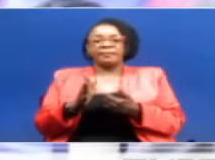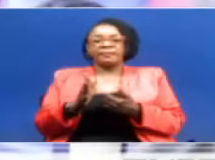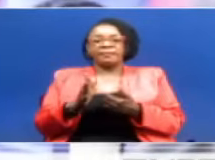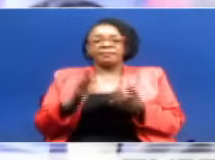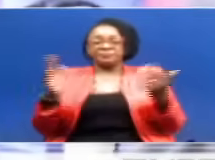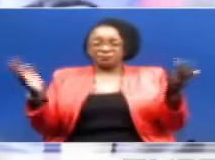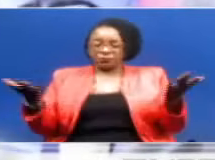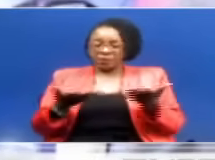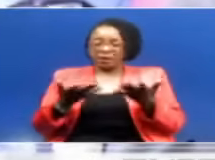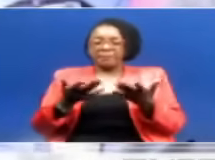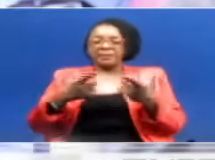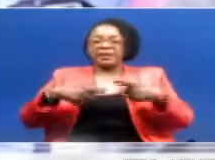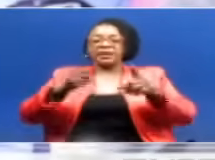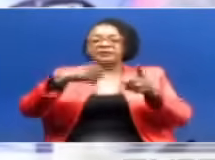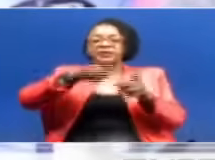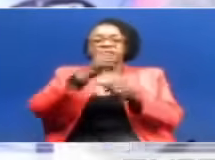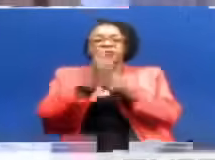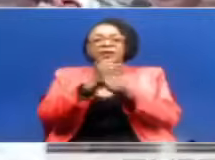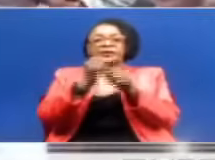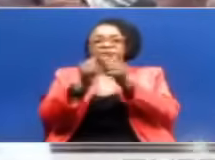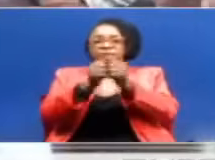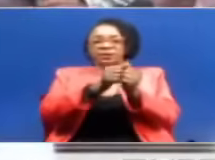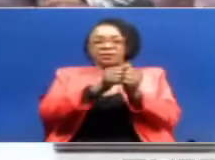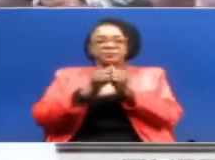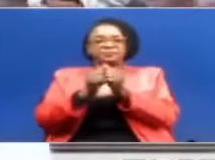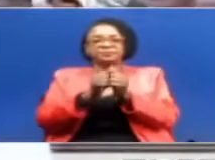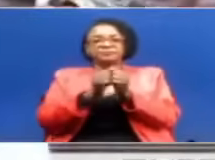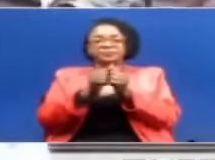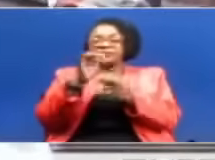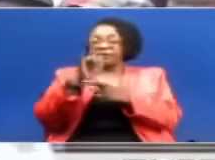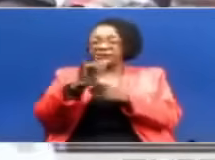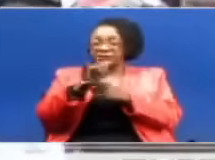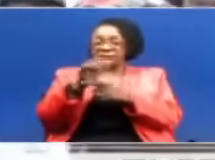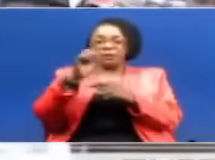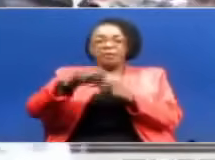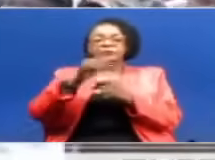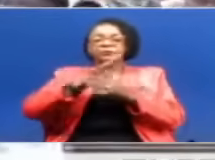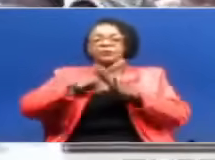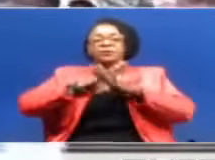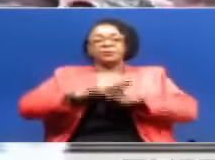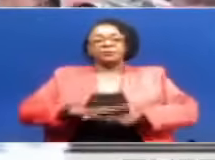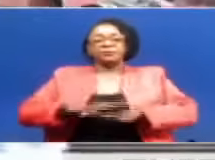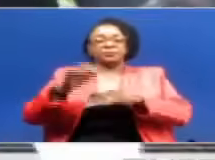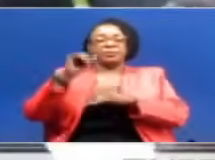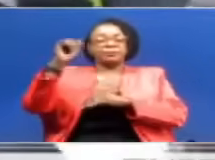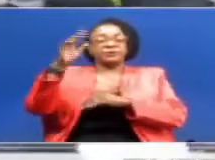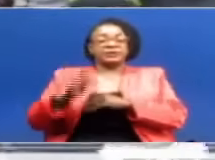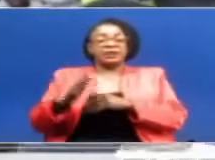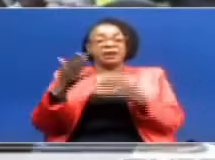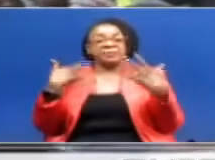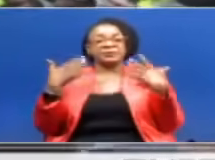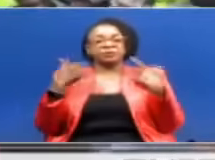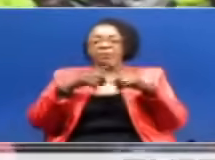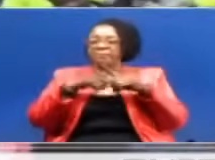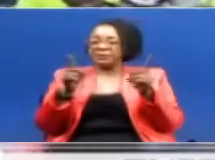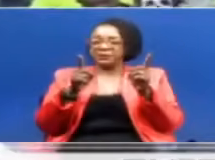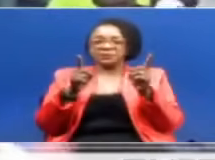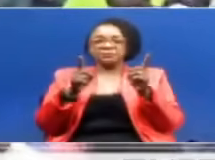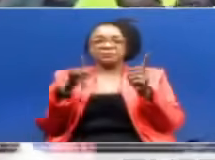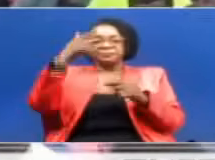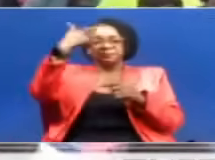karibuni tufanye kazi kwa pamoja. Ni tamko litakalo shusha pumzi ya wanasiasa mibabe Meru, lakini kwa mujibu wa mchanganuzi